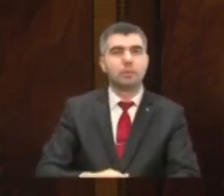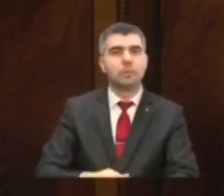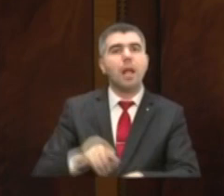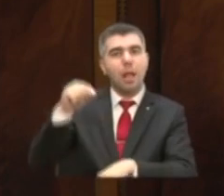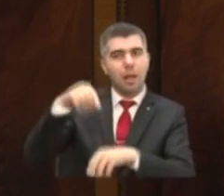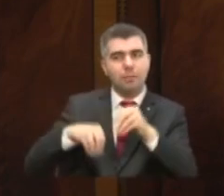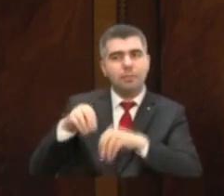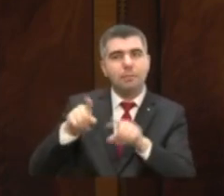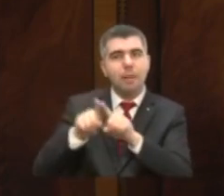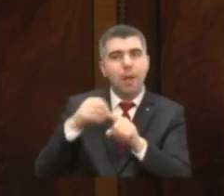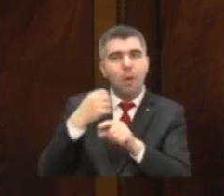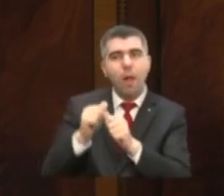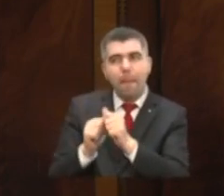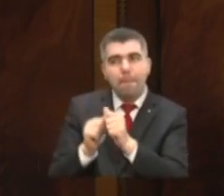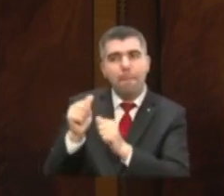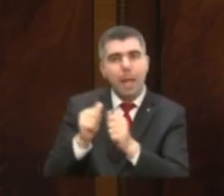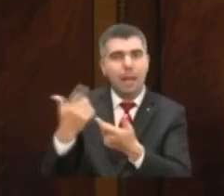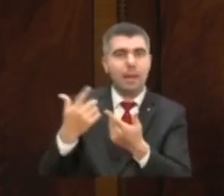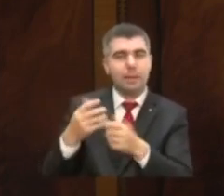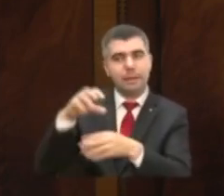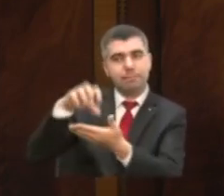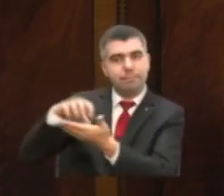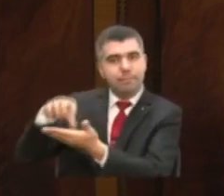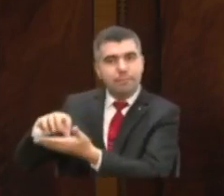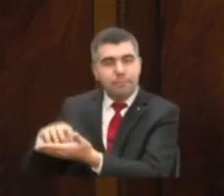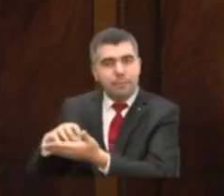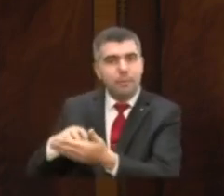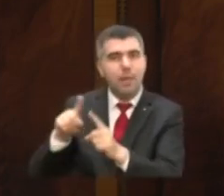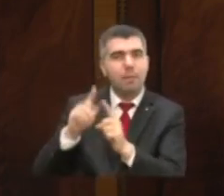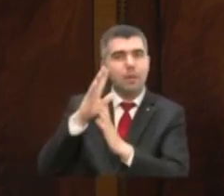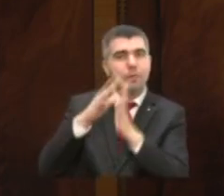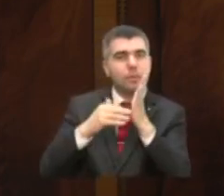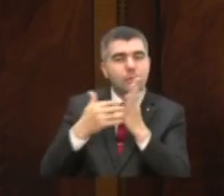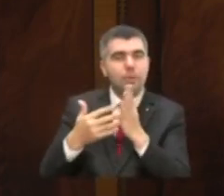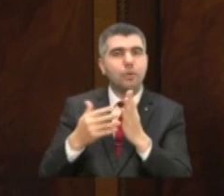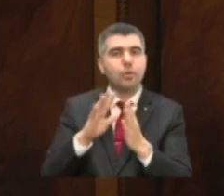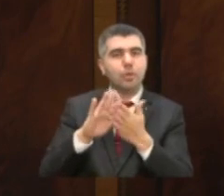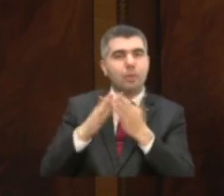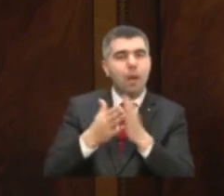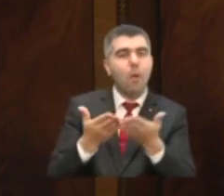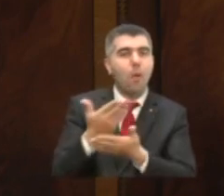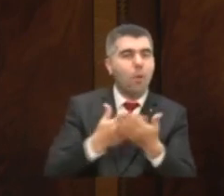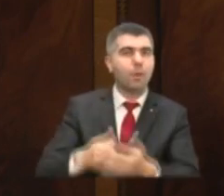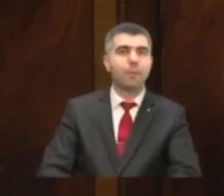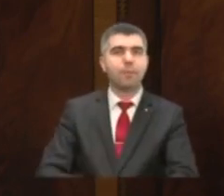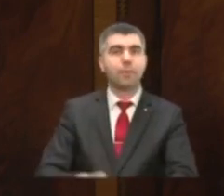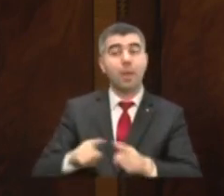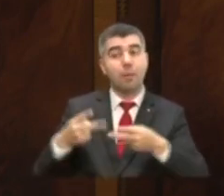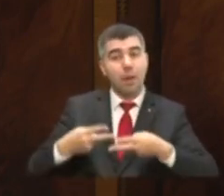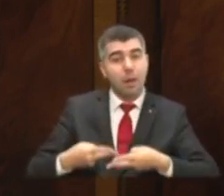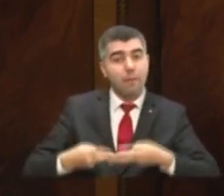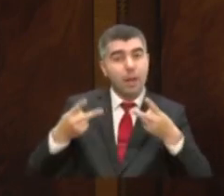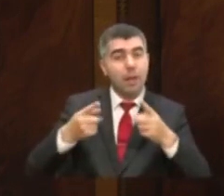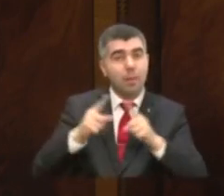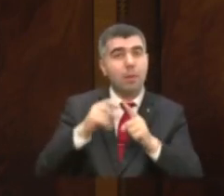الفوارق المجالية والحماية الاجتماعية ودور الجمعيات في النموذج التنموي. إطلاق مشروع الخدمة